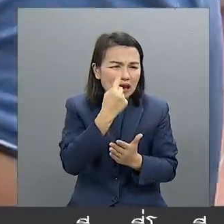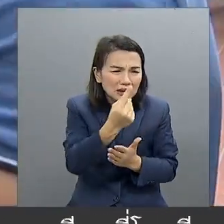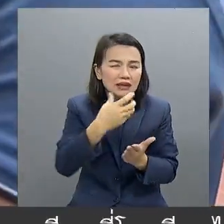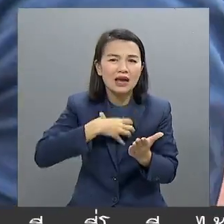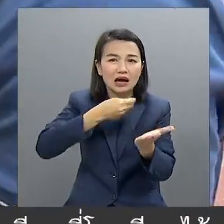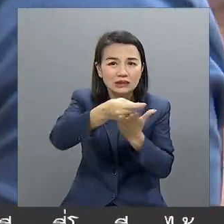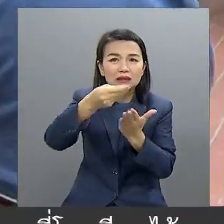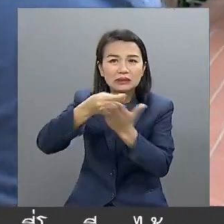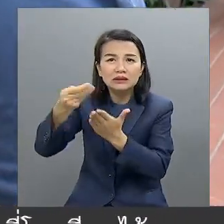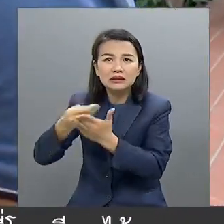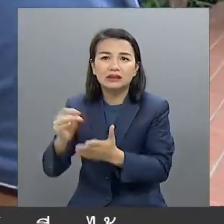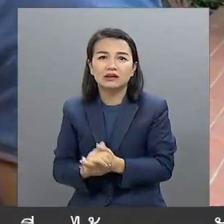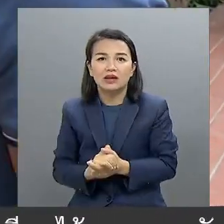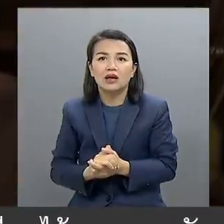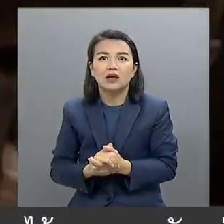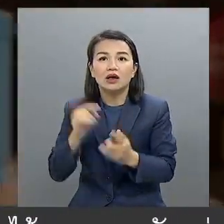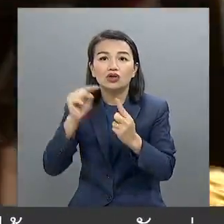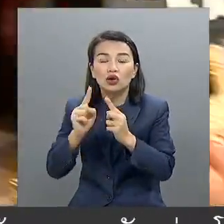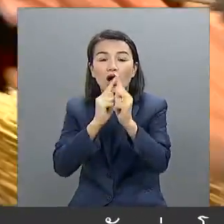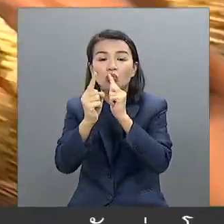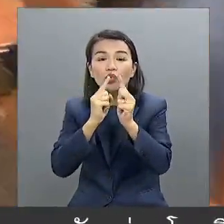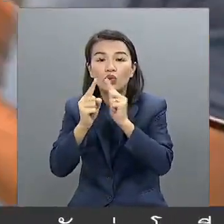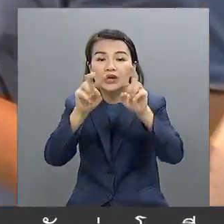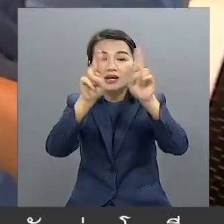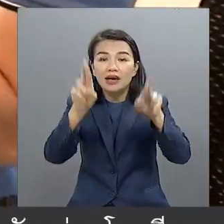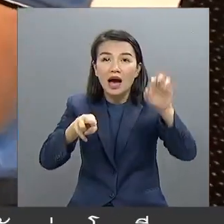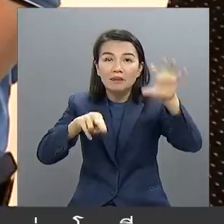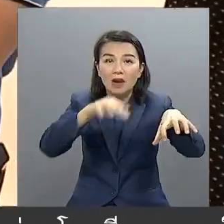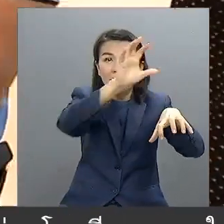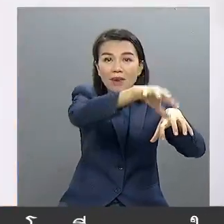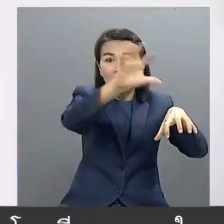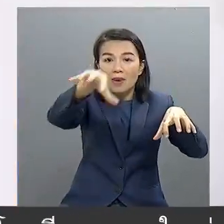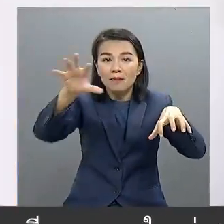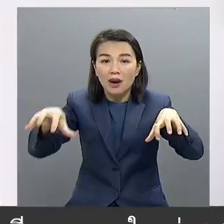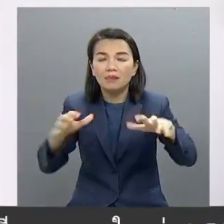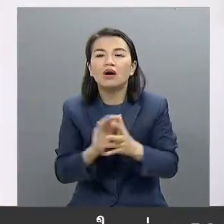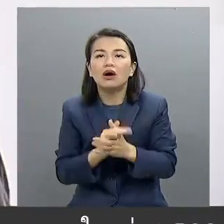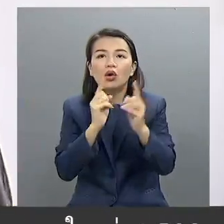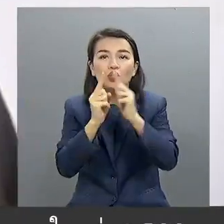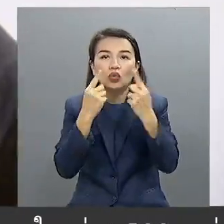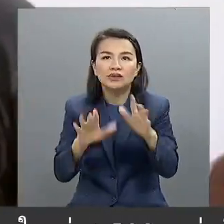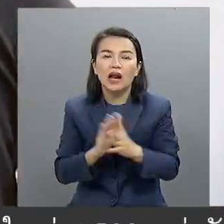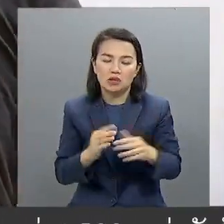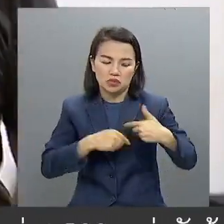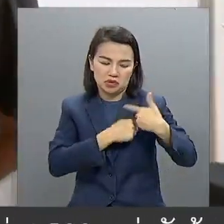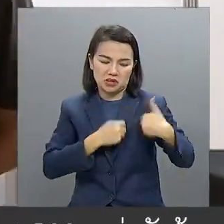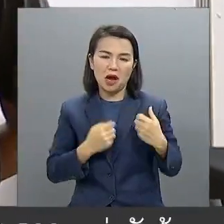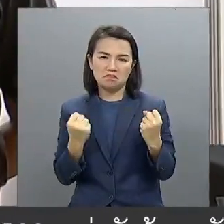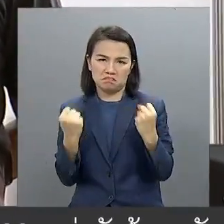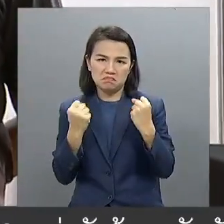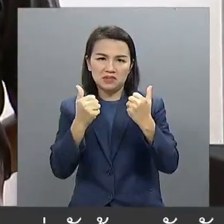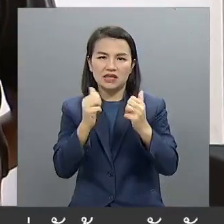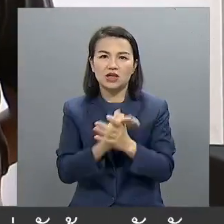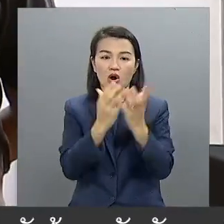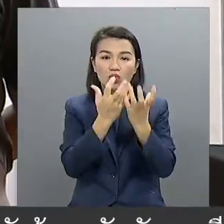นะครับว่าจากที่ได้พูดคุยnelle ห่างร้าน แลผประกอบการทั้งสามท่านกำลังใจดีมากๆที่สำคัญของดๆทางนั้นข scientifically